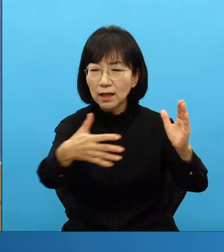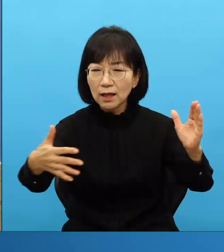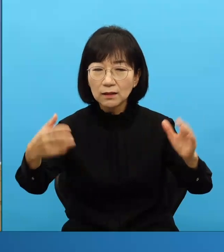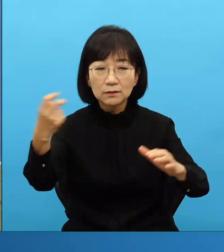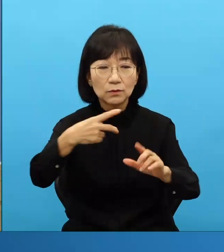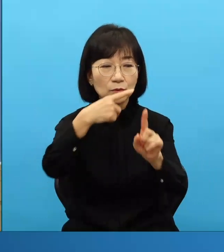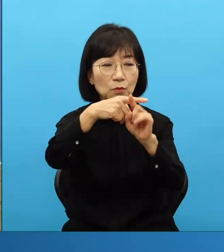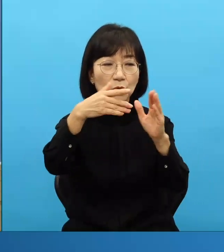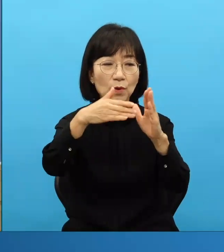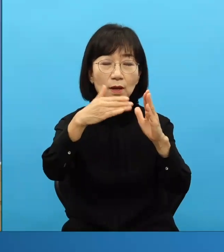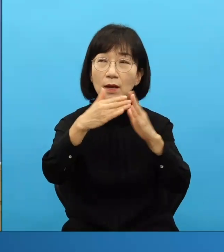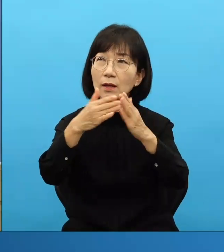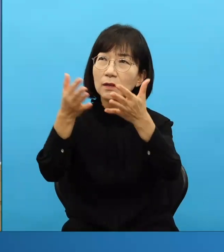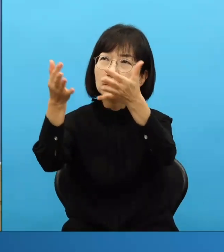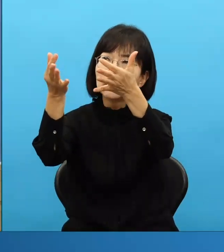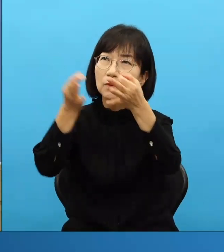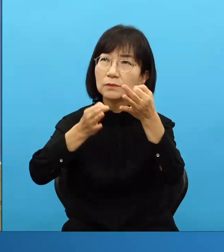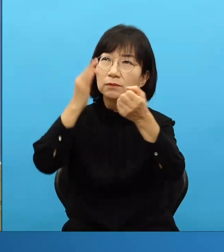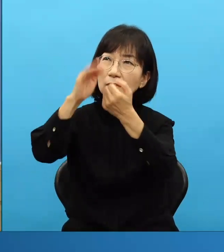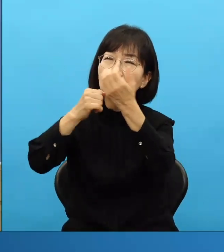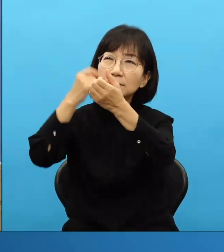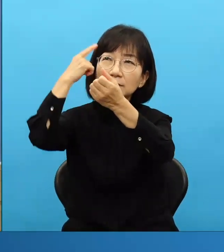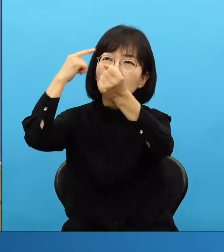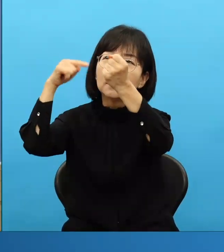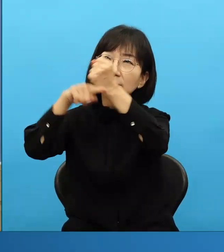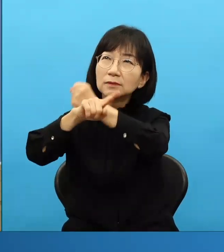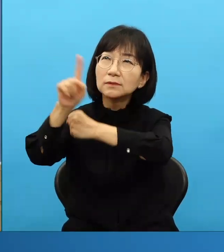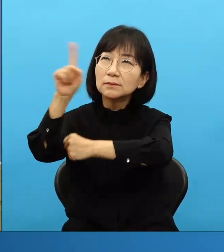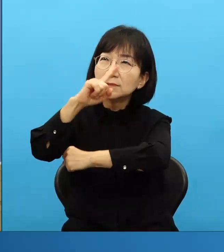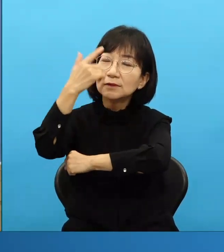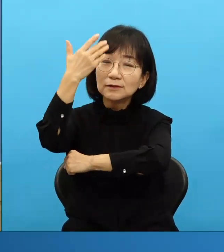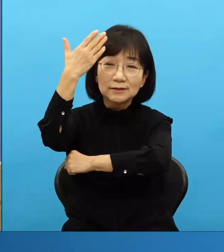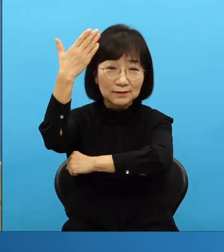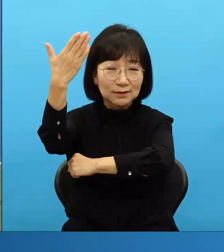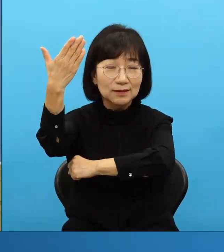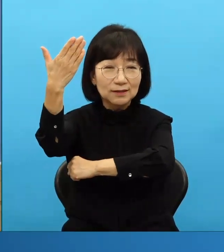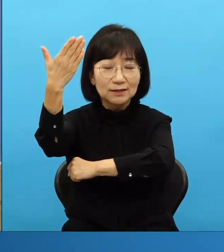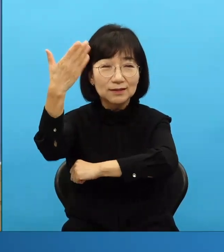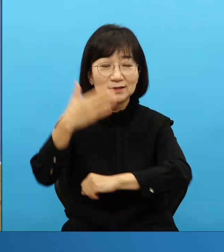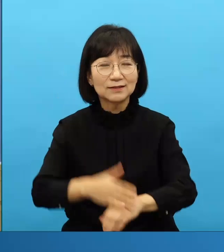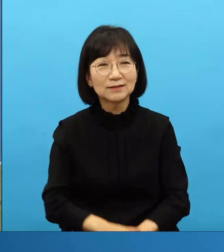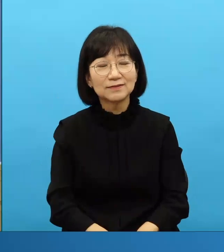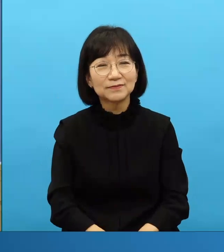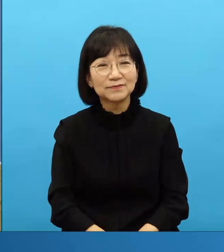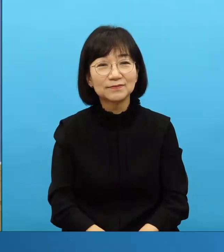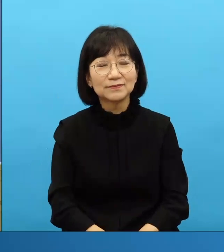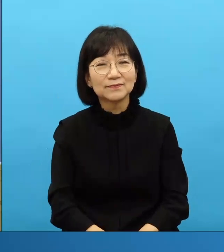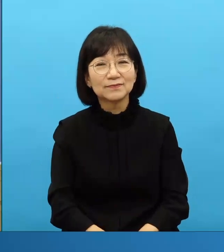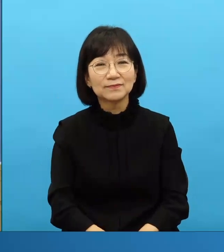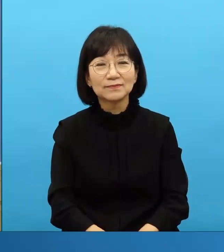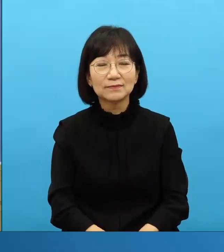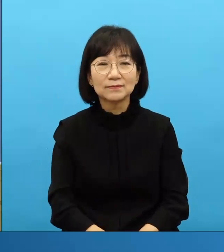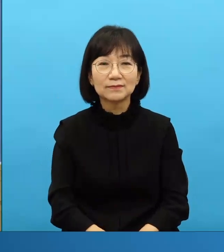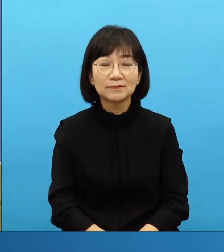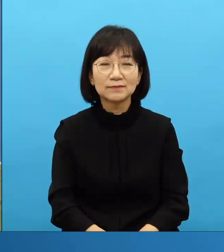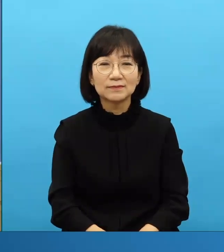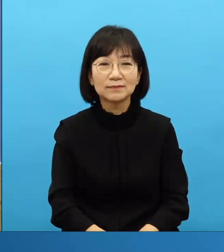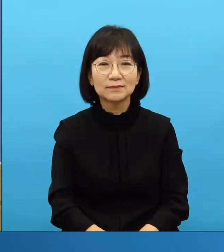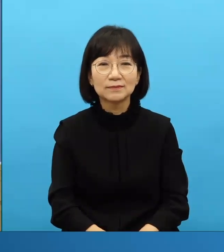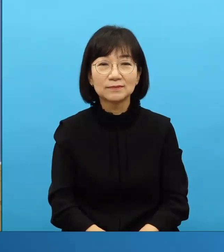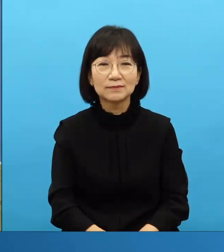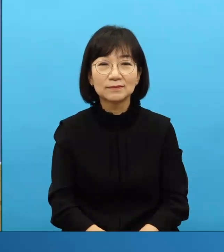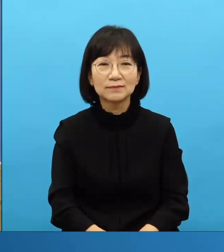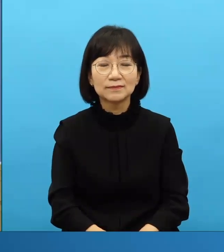하나님의 뜻은 무엇이겠는가? Then what is God's will for us and also in this church and the age? 우리는 그것을 언약으로